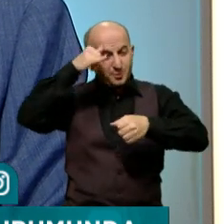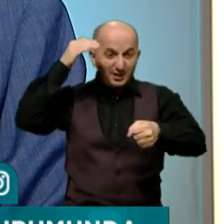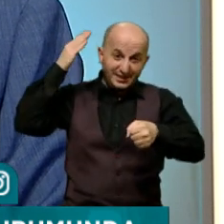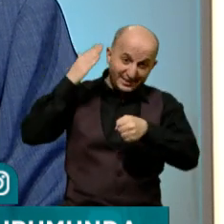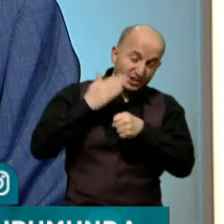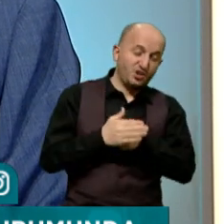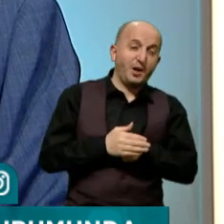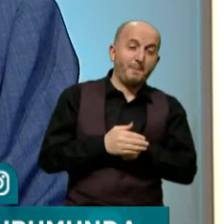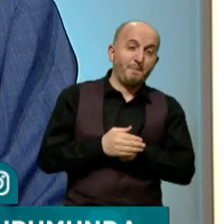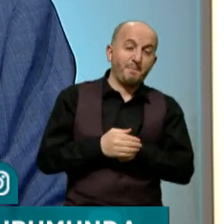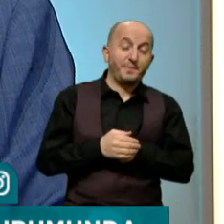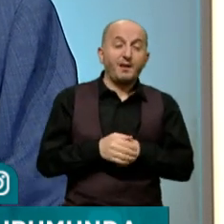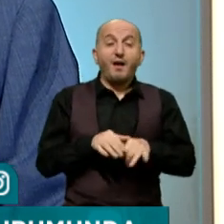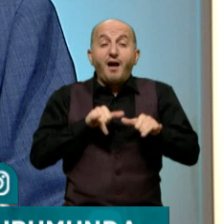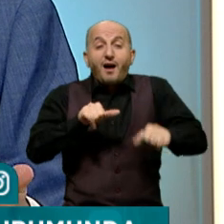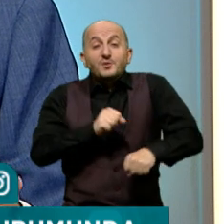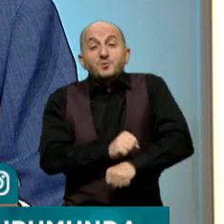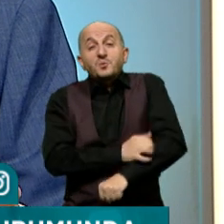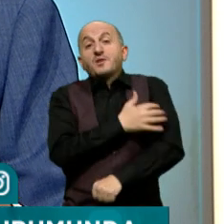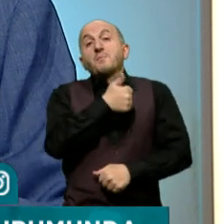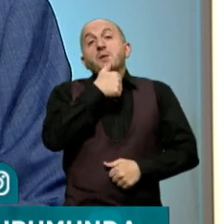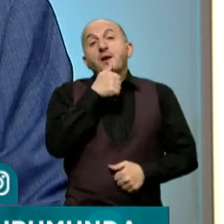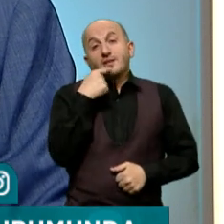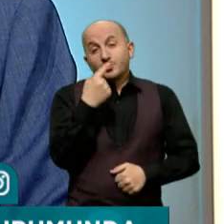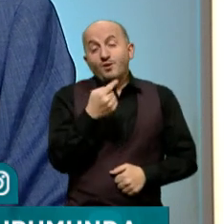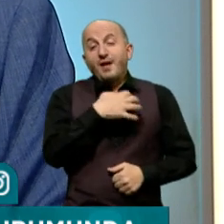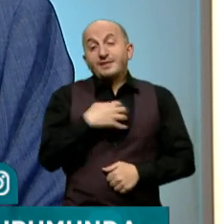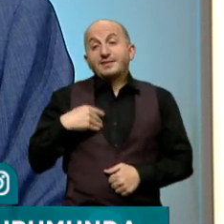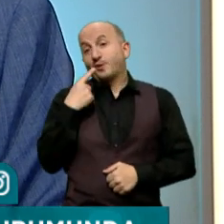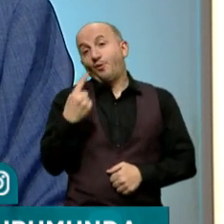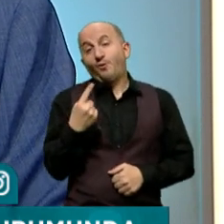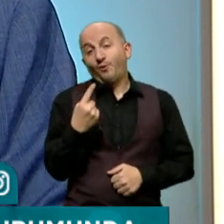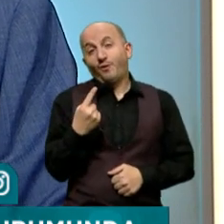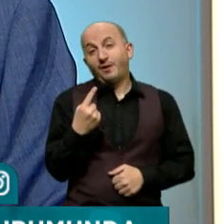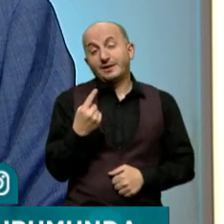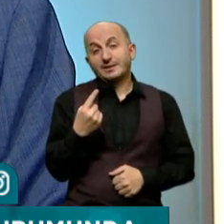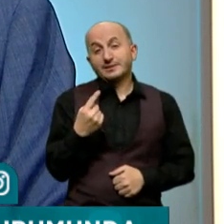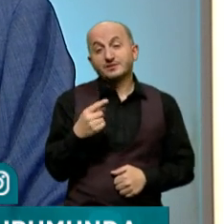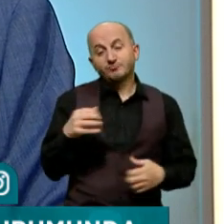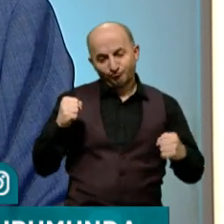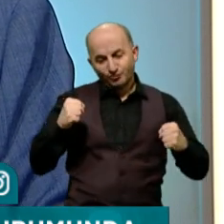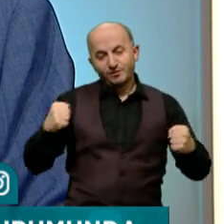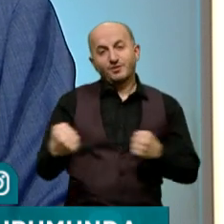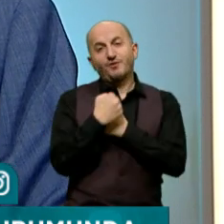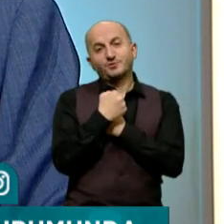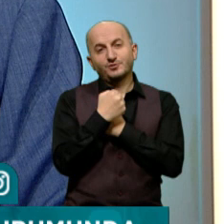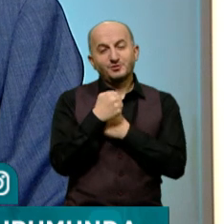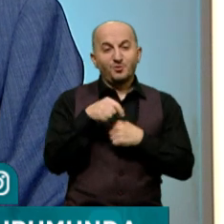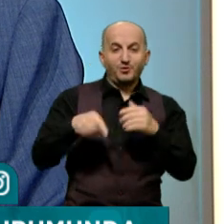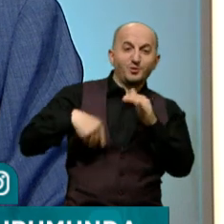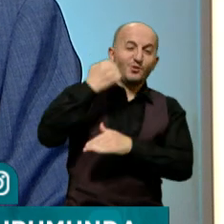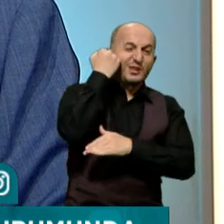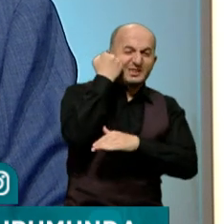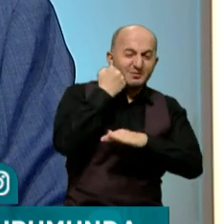kurban keseceğim. Aynı duyguları babası da söylüyor, annesi de söylüyor. Sağlığına kavuşuyor. Bundan sonra cimrilik etmemek